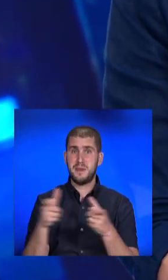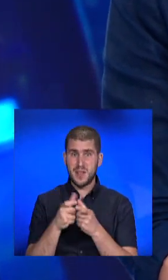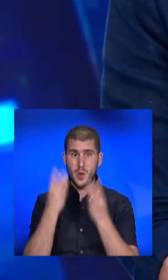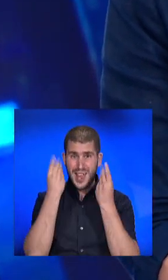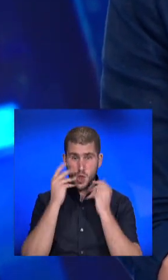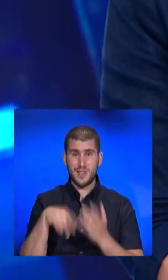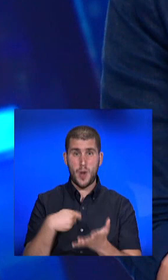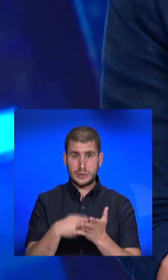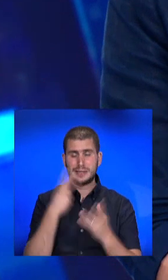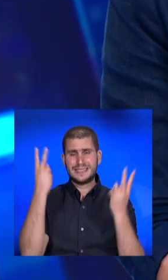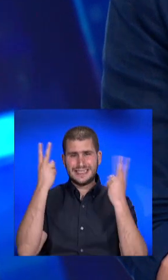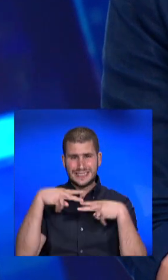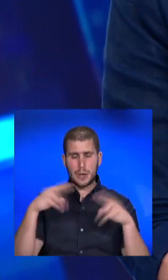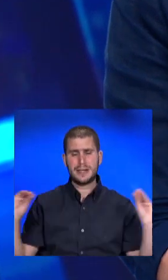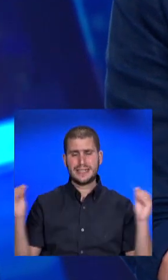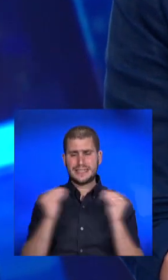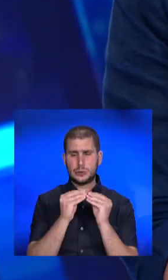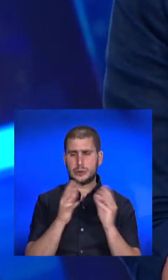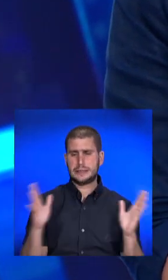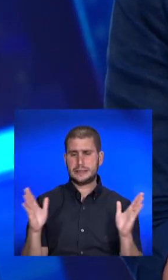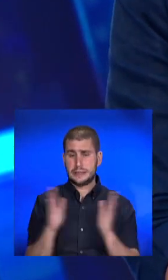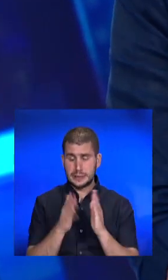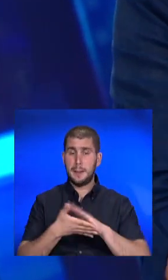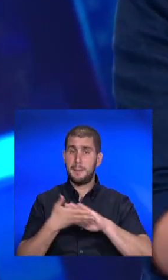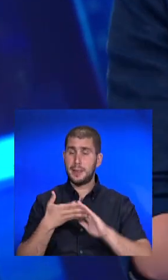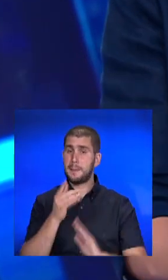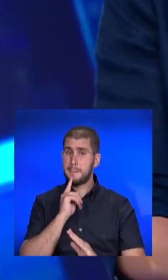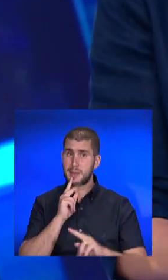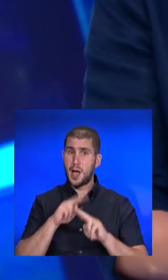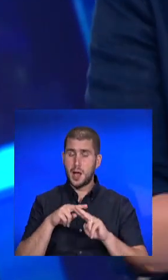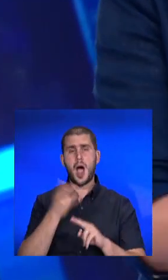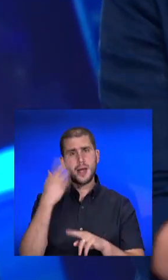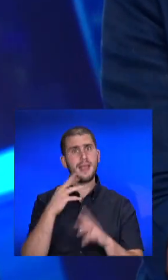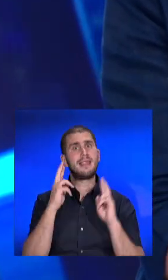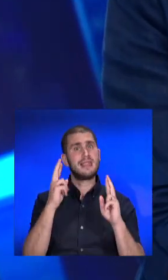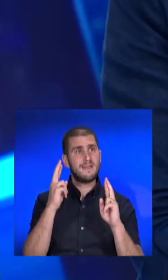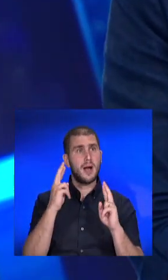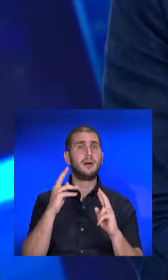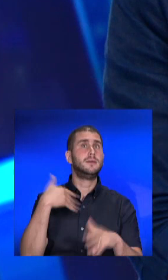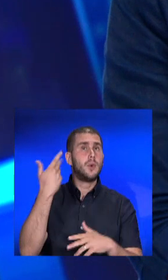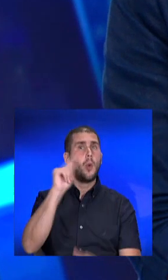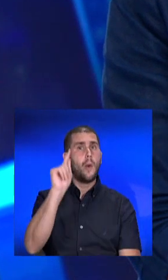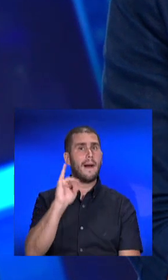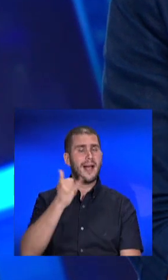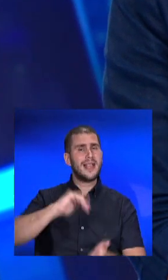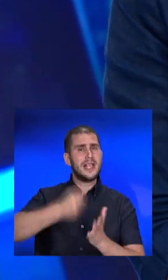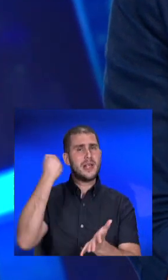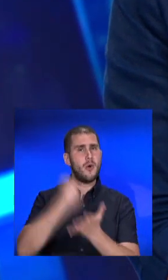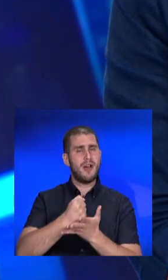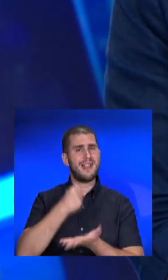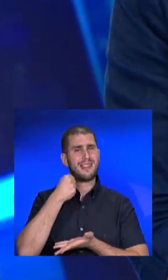שהקיצוץ הזה ילך ויעמיק לאורך השנה, בהתחלה קצת, אחר כך הרבה. הייתה שם תקווה שמתישהו כן יאושר תקציב